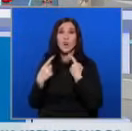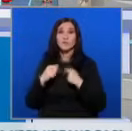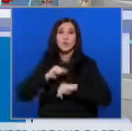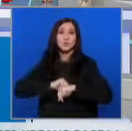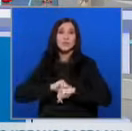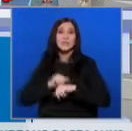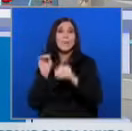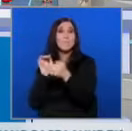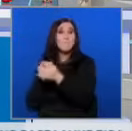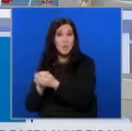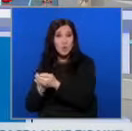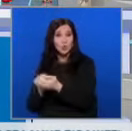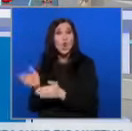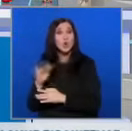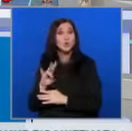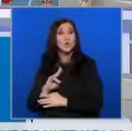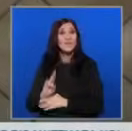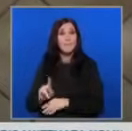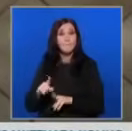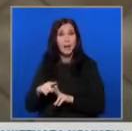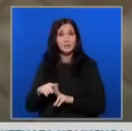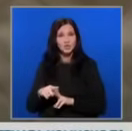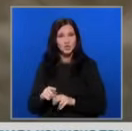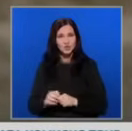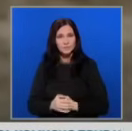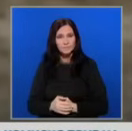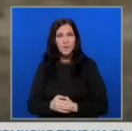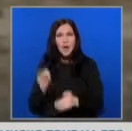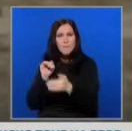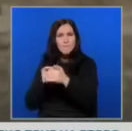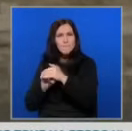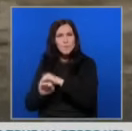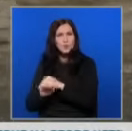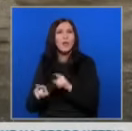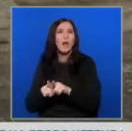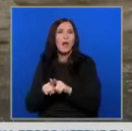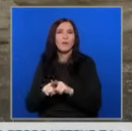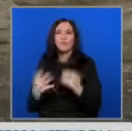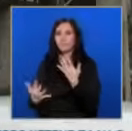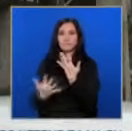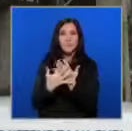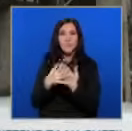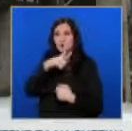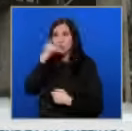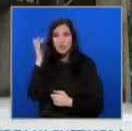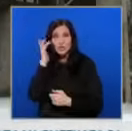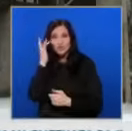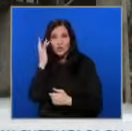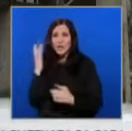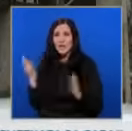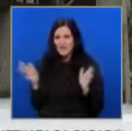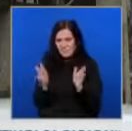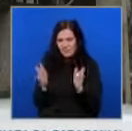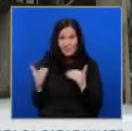общинските приюти. Още от Ния Прелджич. Приют като концлагер. Стотици животни наблъскани в тесни ръждиви